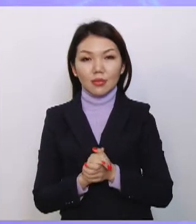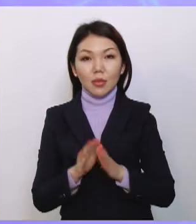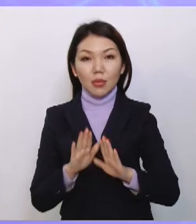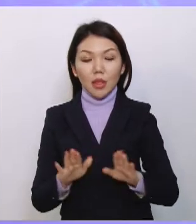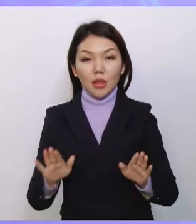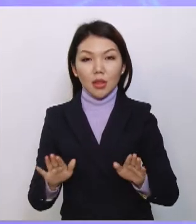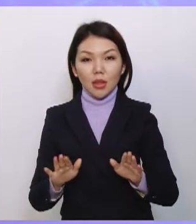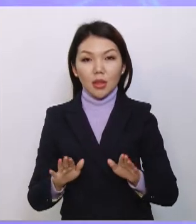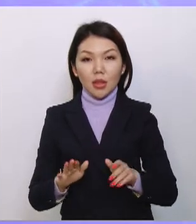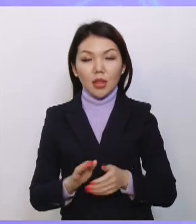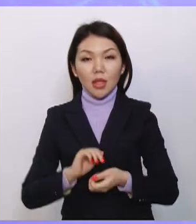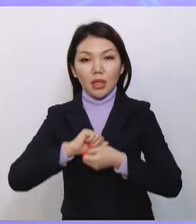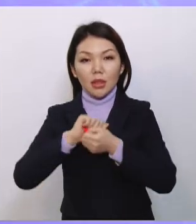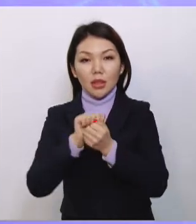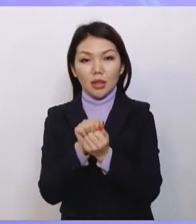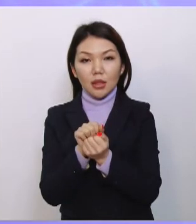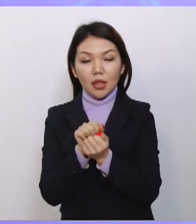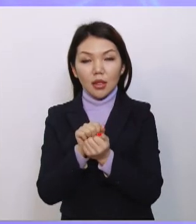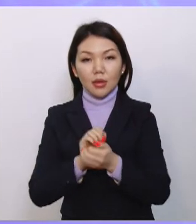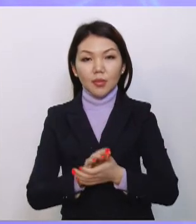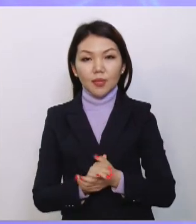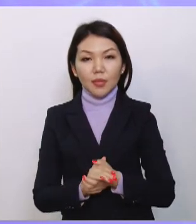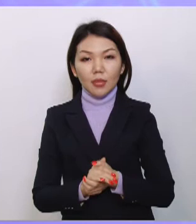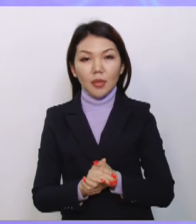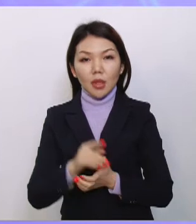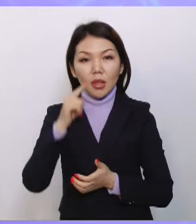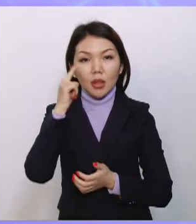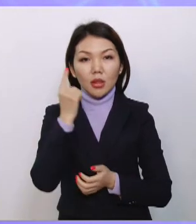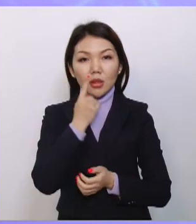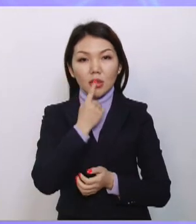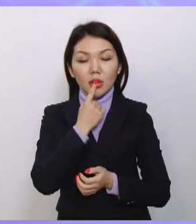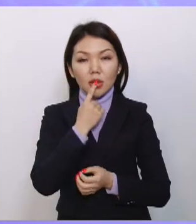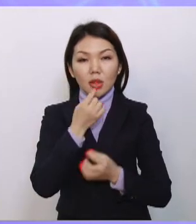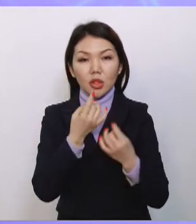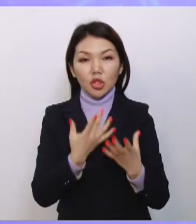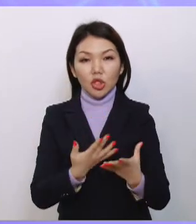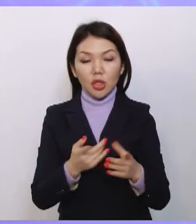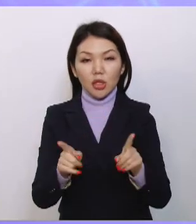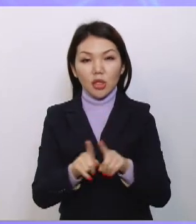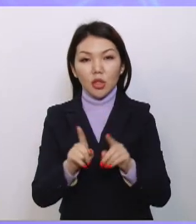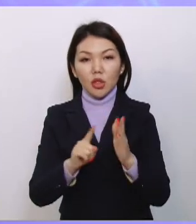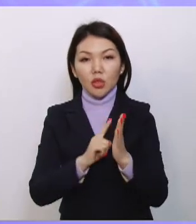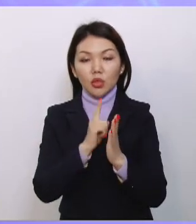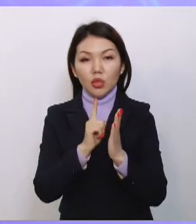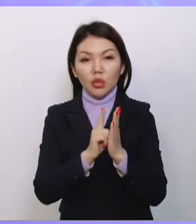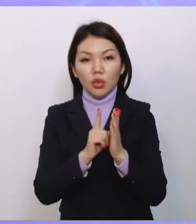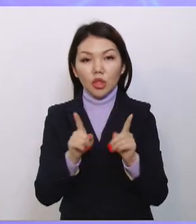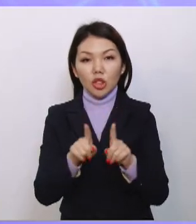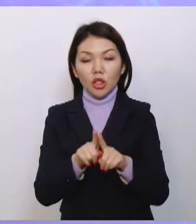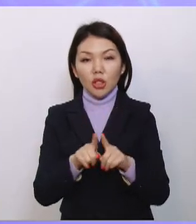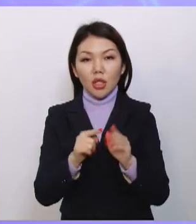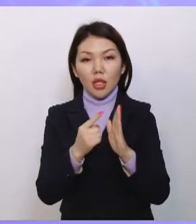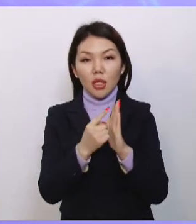Балдар, эсиңерге сактагыла. Кыргыз тилинде жай, суроолуу, илептүү сүйлөмдөр